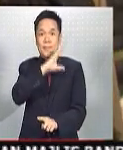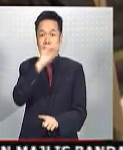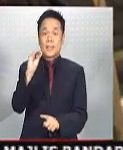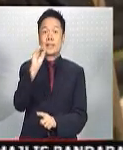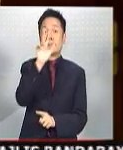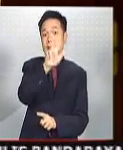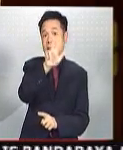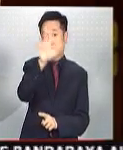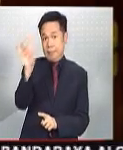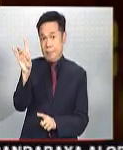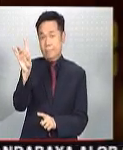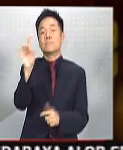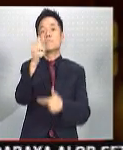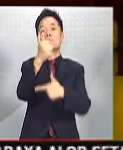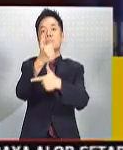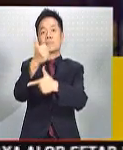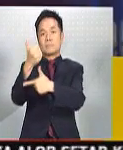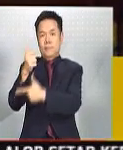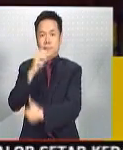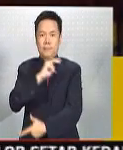38 timbalan menteri.